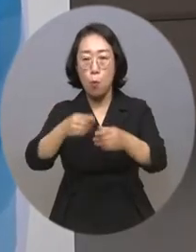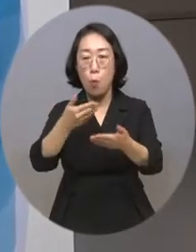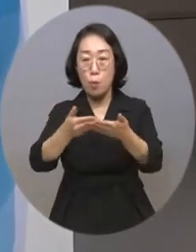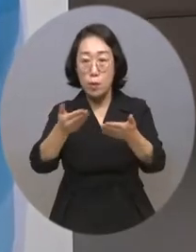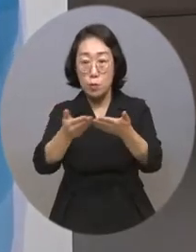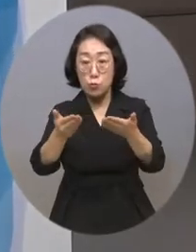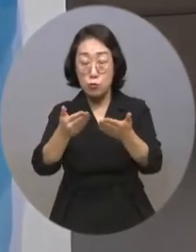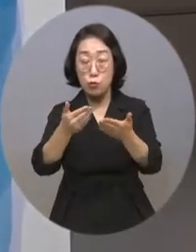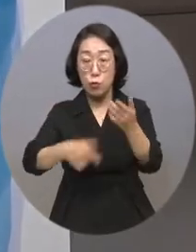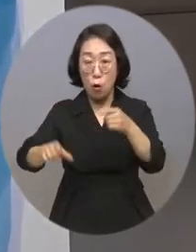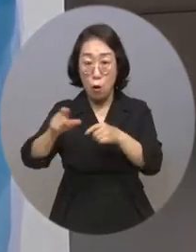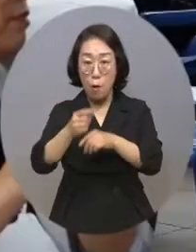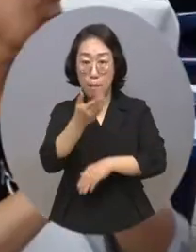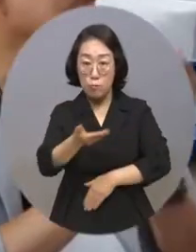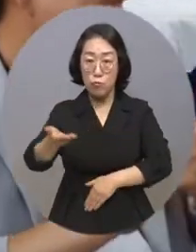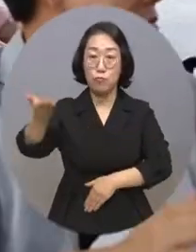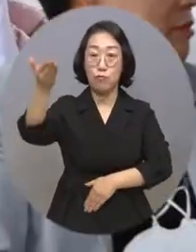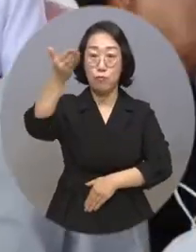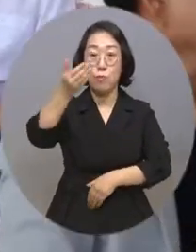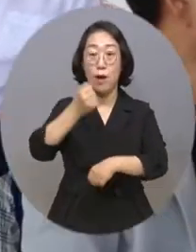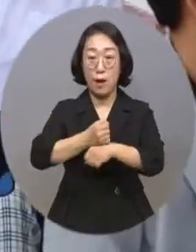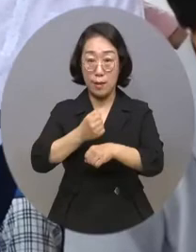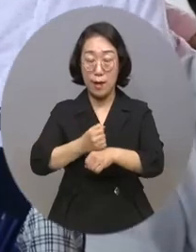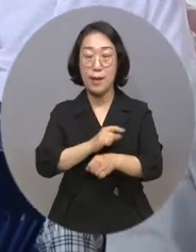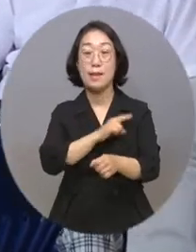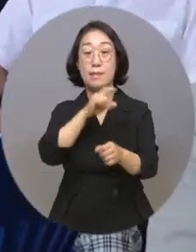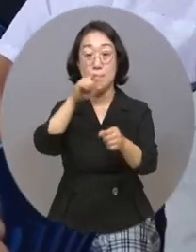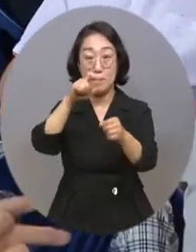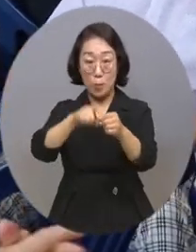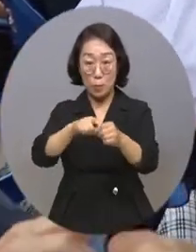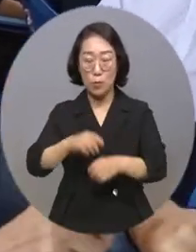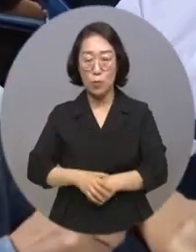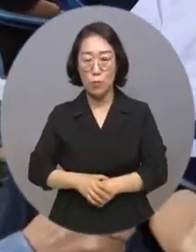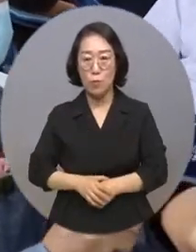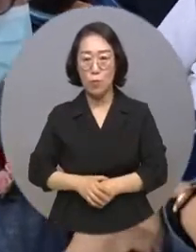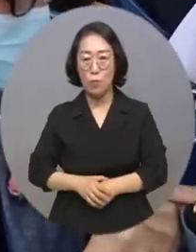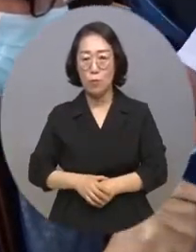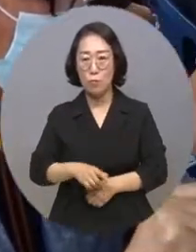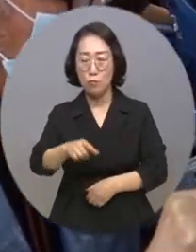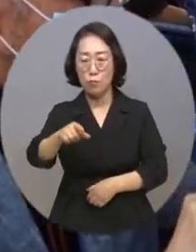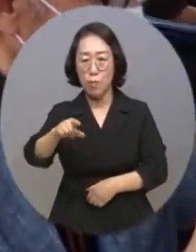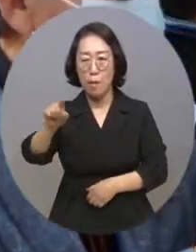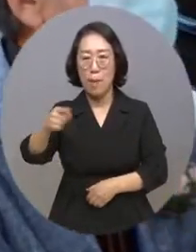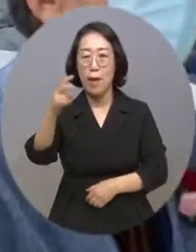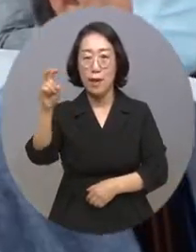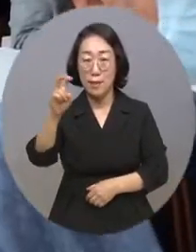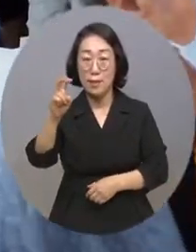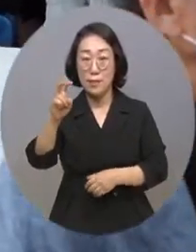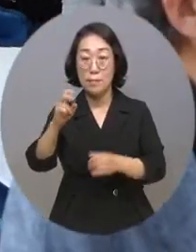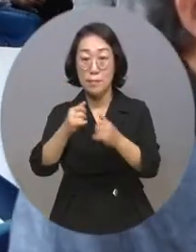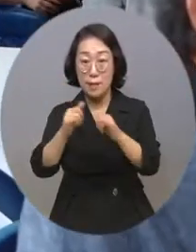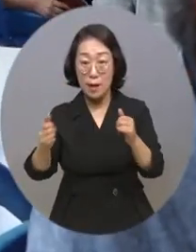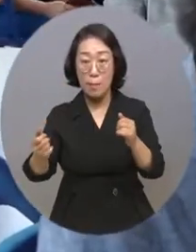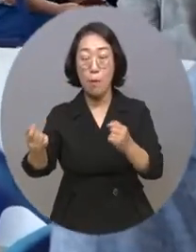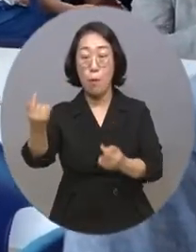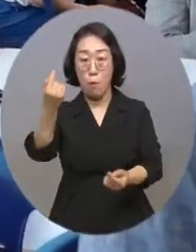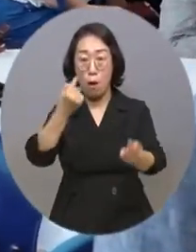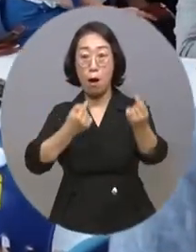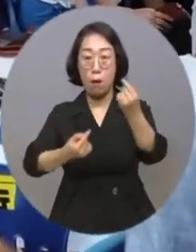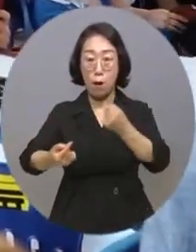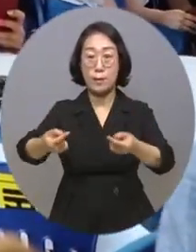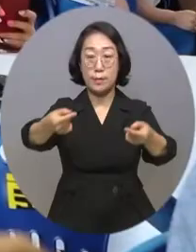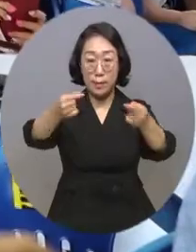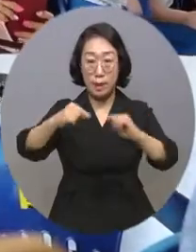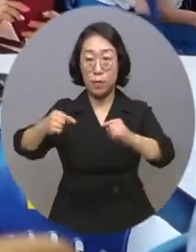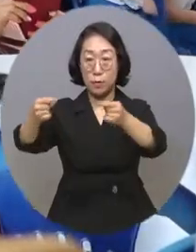비상하다라는 슬로건으로 예약 목포에서 전국에 실력 있는 120여 명의 작가들이 모여 예술의